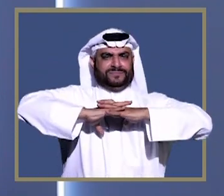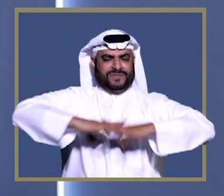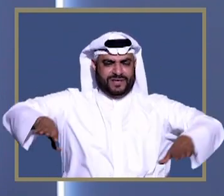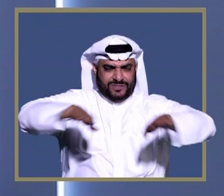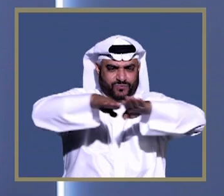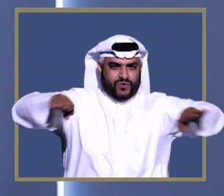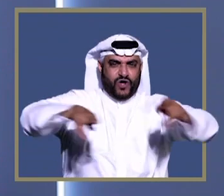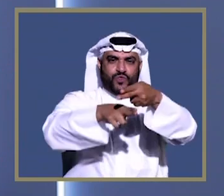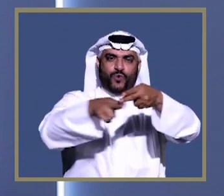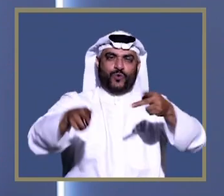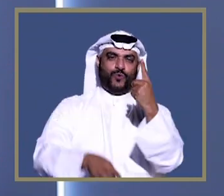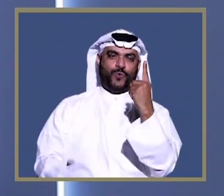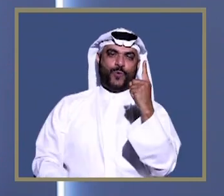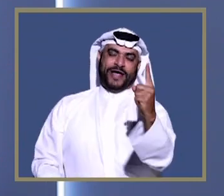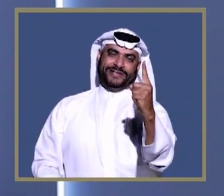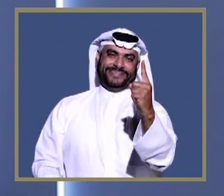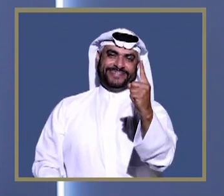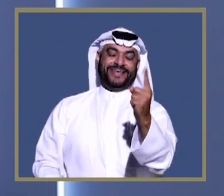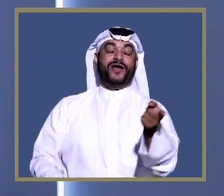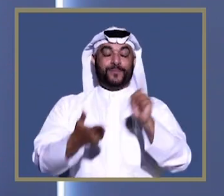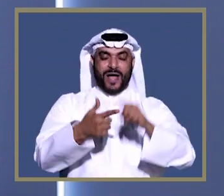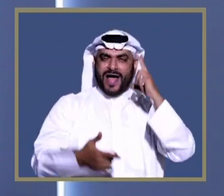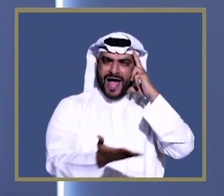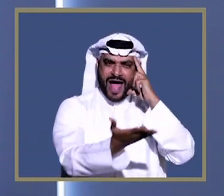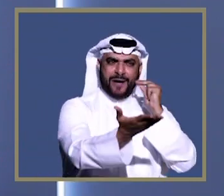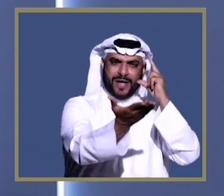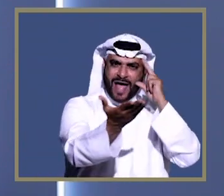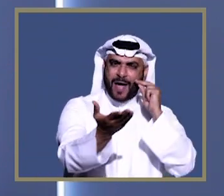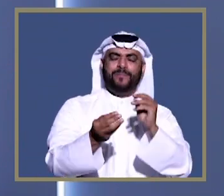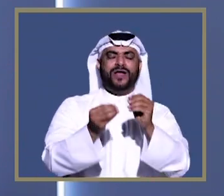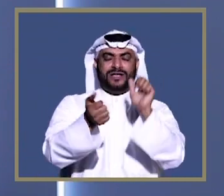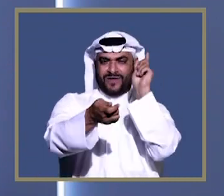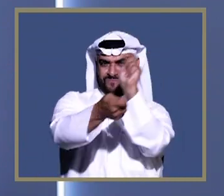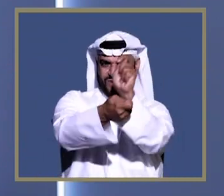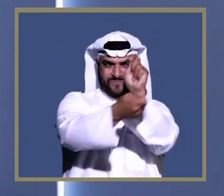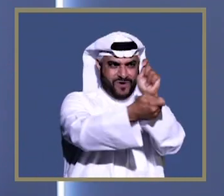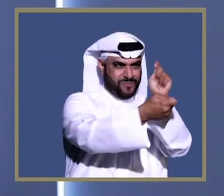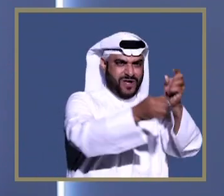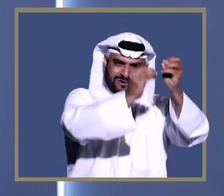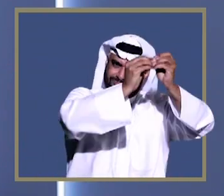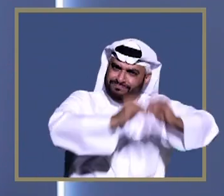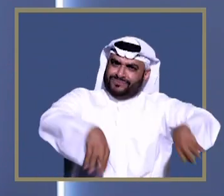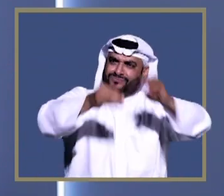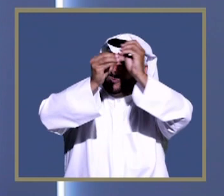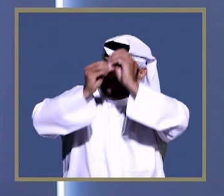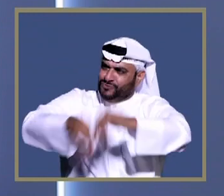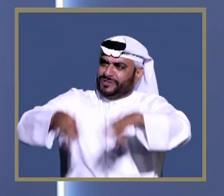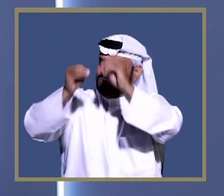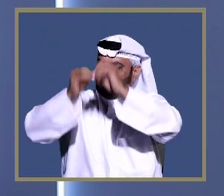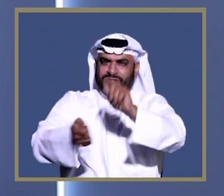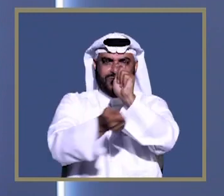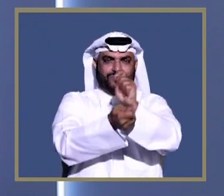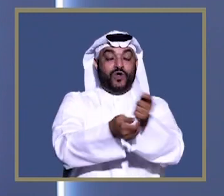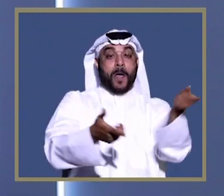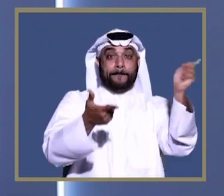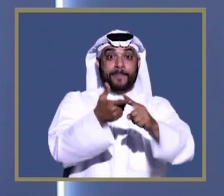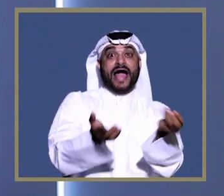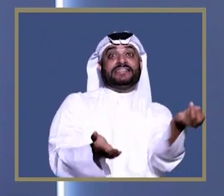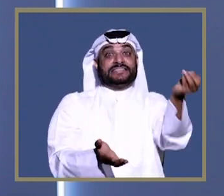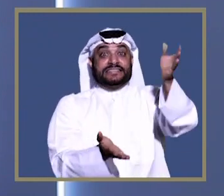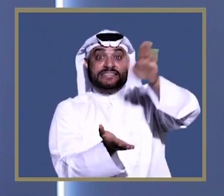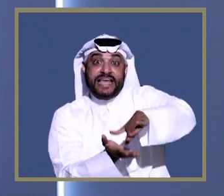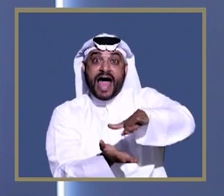الوطنية الكويتية، وكذلك أطلب إسقاط القروض وإعطاء بقية حقوق